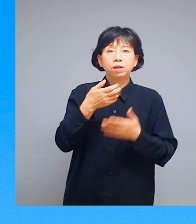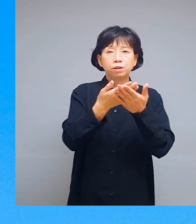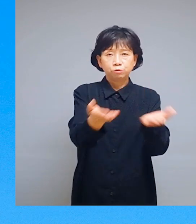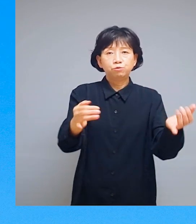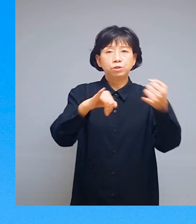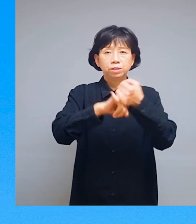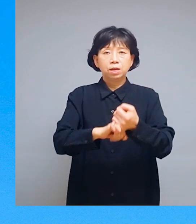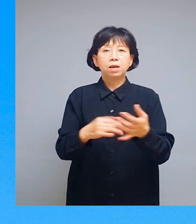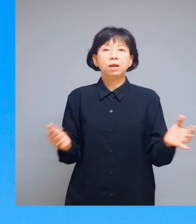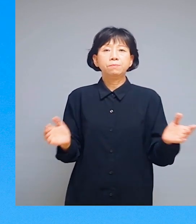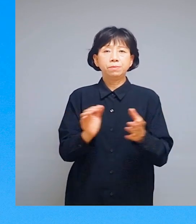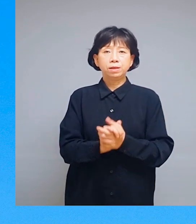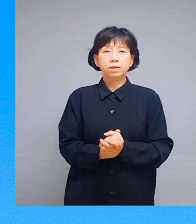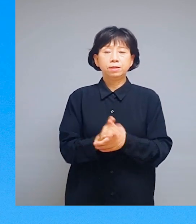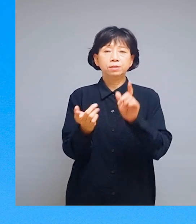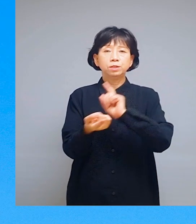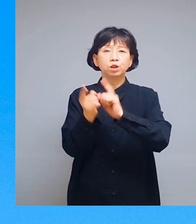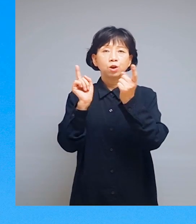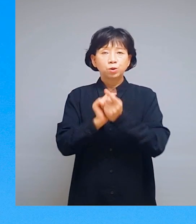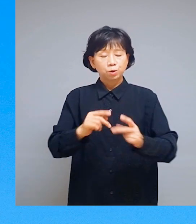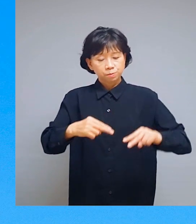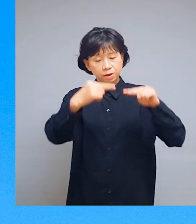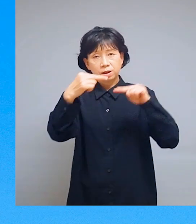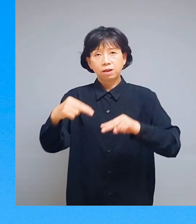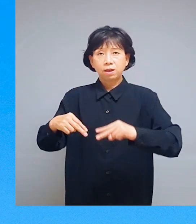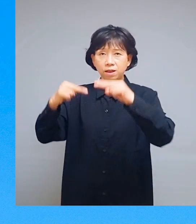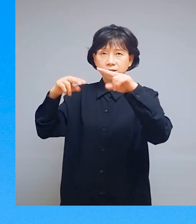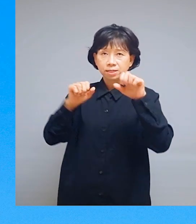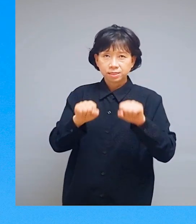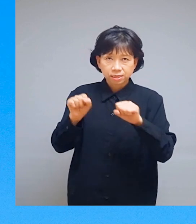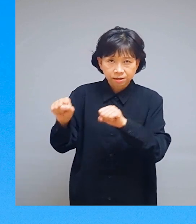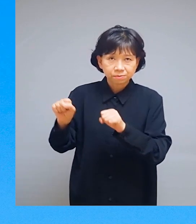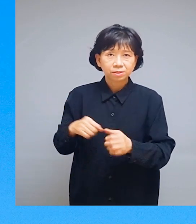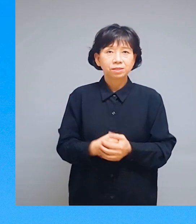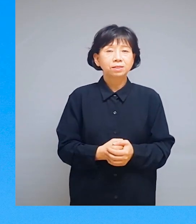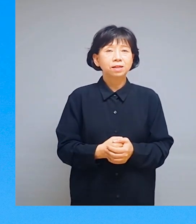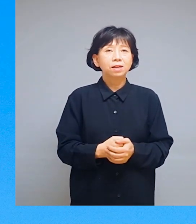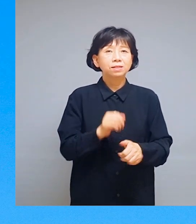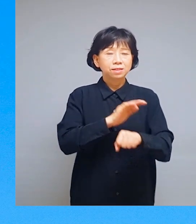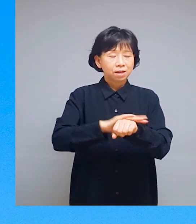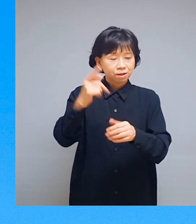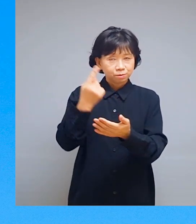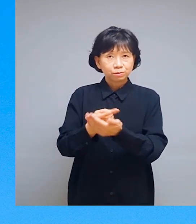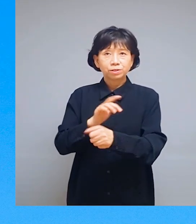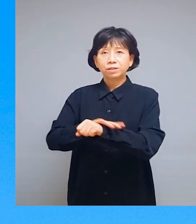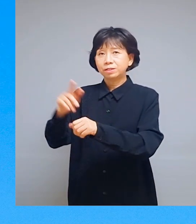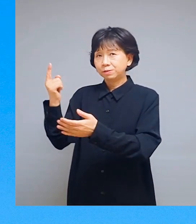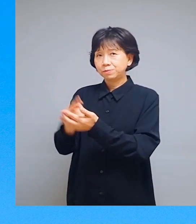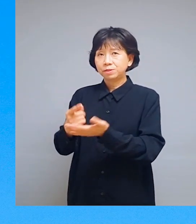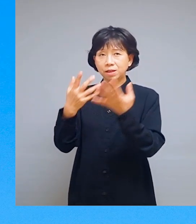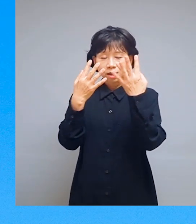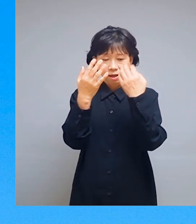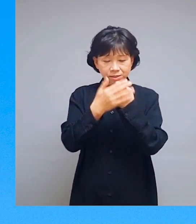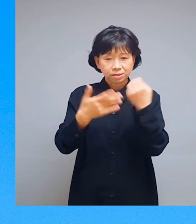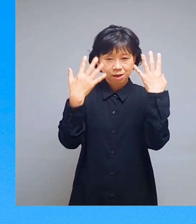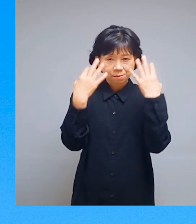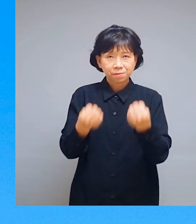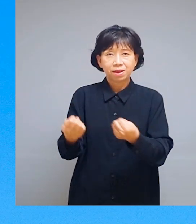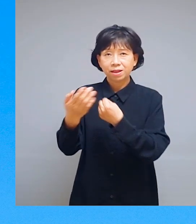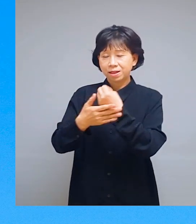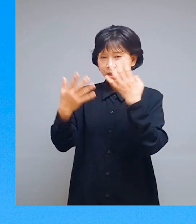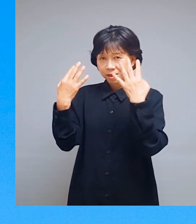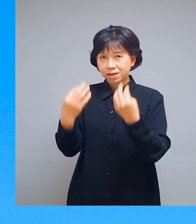하리라. 아멘. 우리 옆에 분들 한번 보시고 같이 인사 나누시겠습니다. 잘 오셨습니다. 은혜 많이